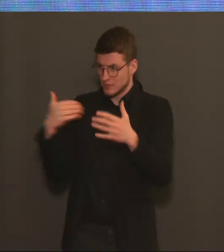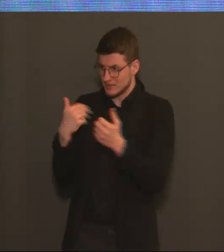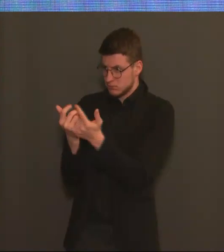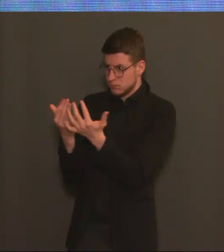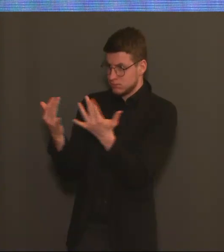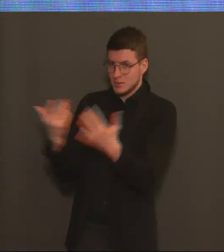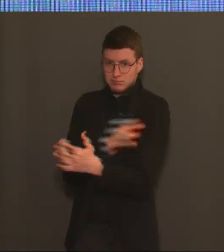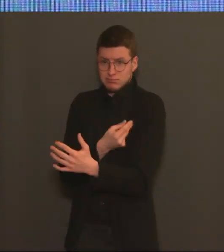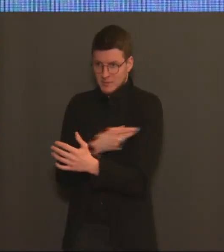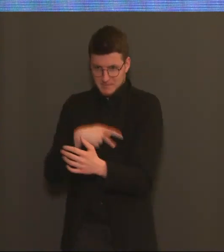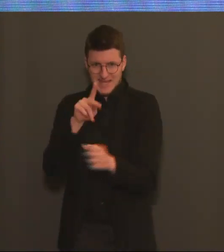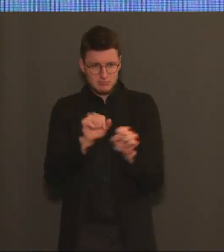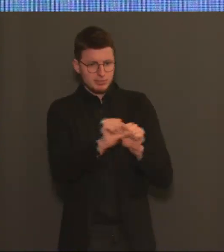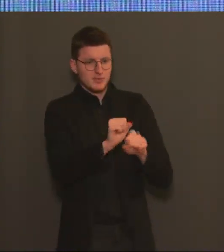COVID-19.